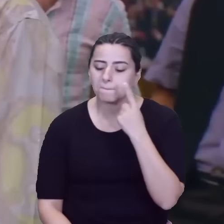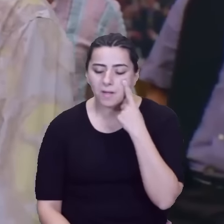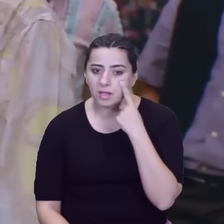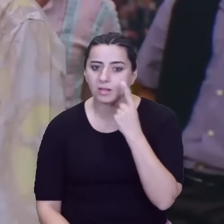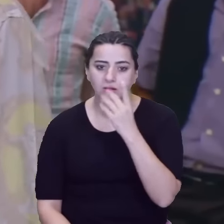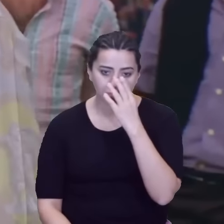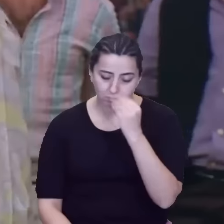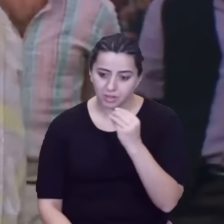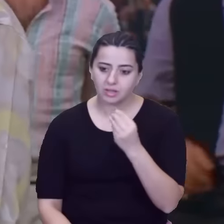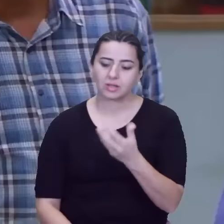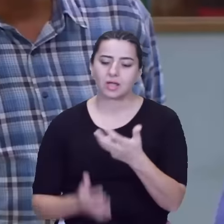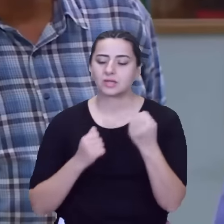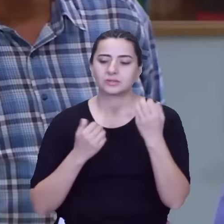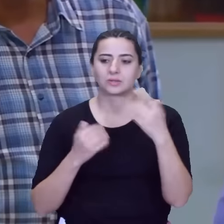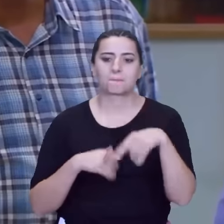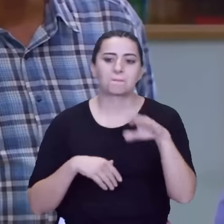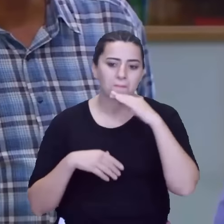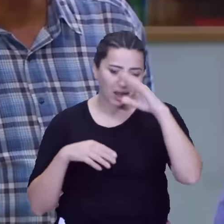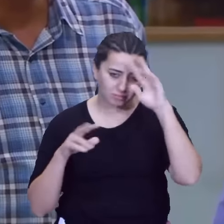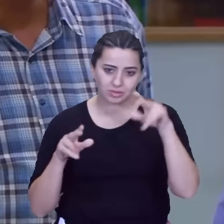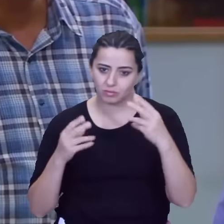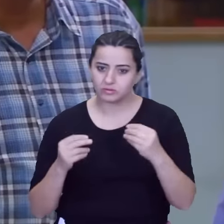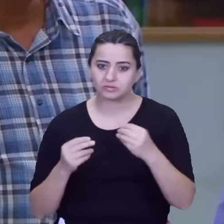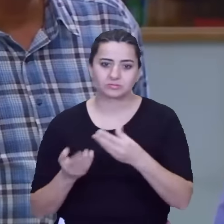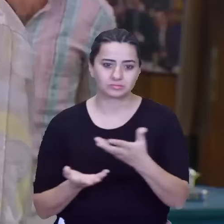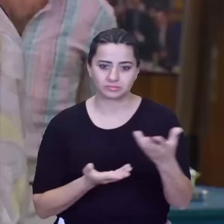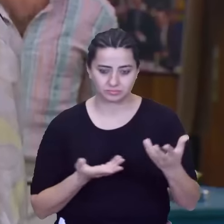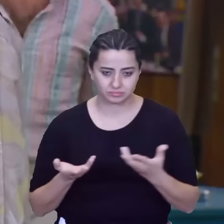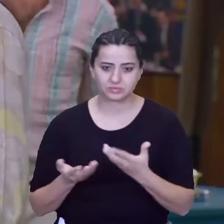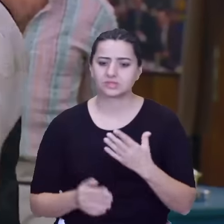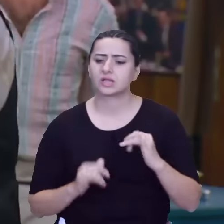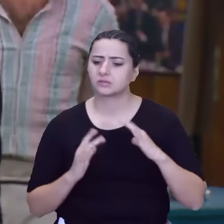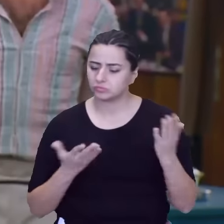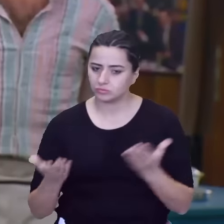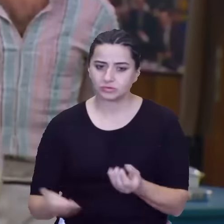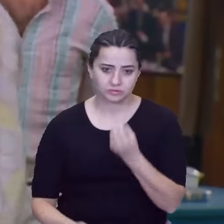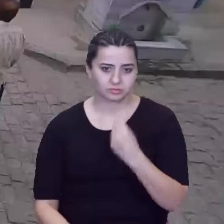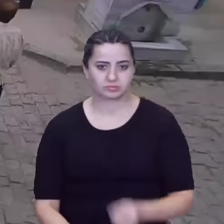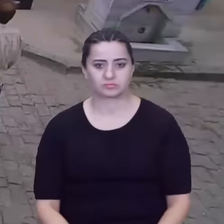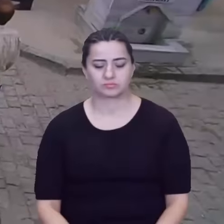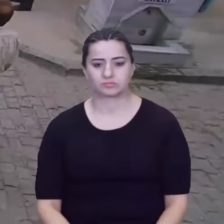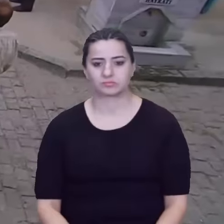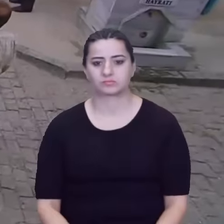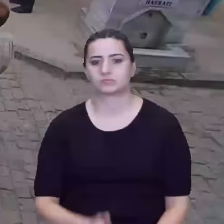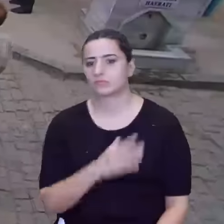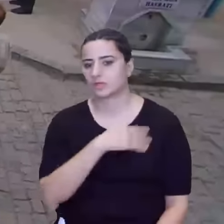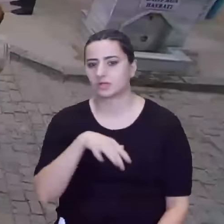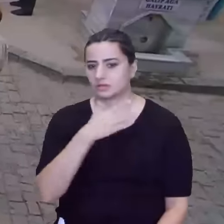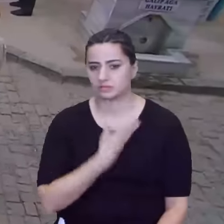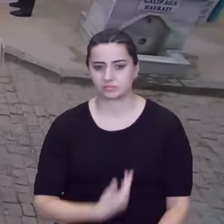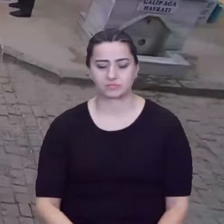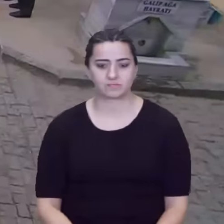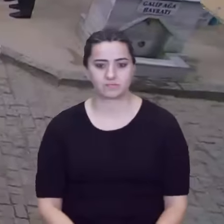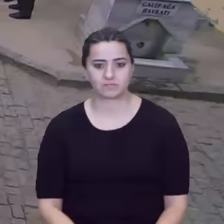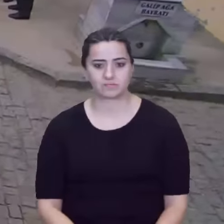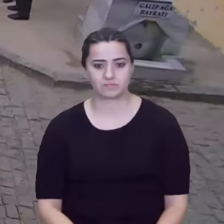bakın. Ağzınız diliniz bayram etsin. Necip dayım dedi herkese tattıracaksın ola. Çekinmeyin buyurun. Sevgili Çınar Altın Mahallesi.